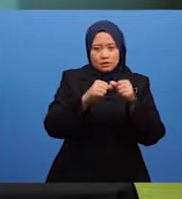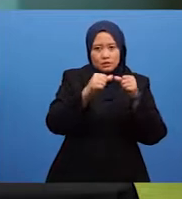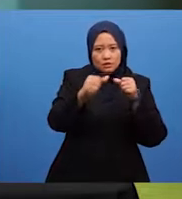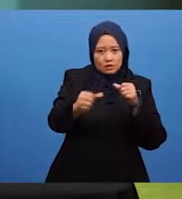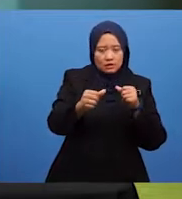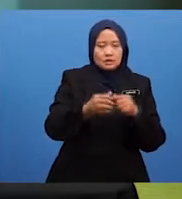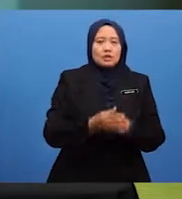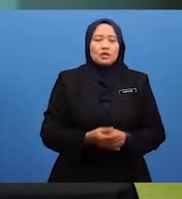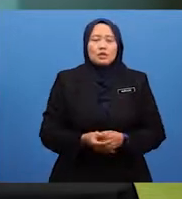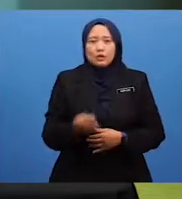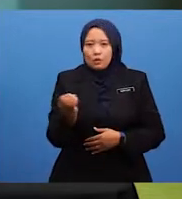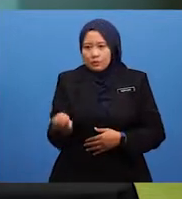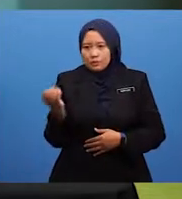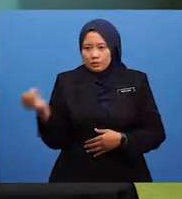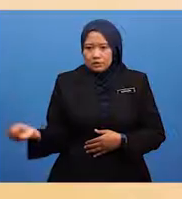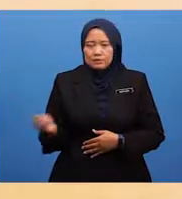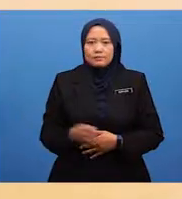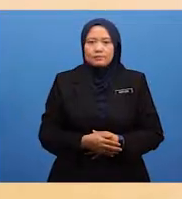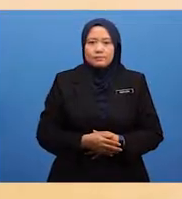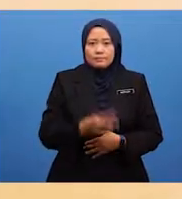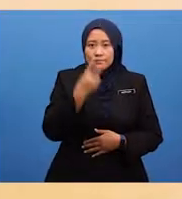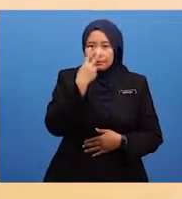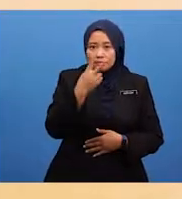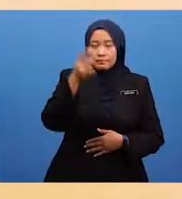Mari kita lihat senarai semak.